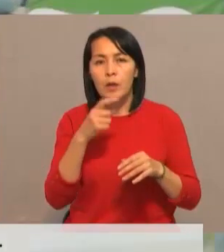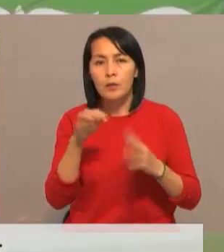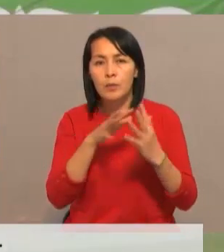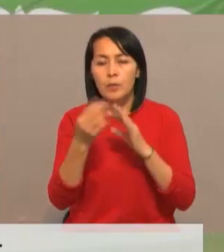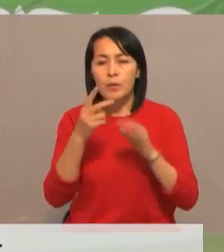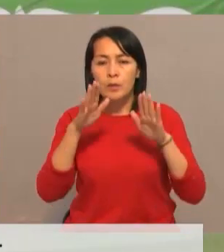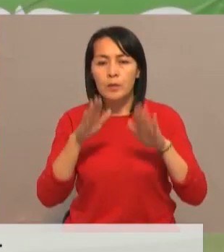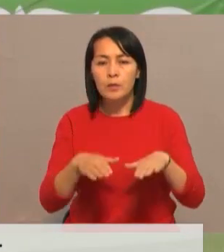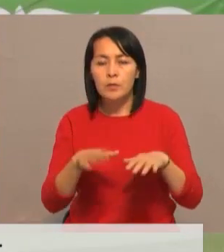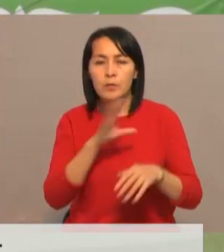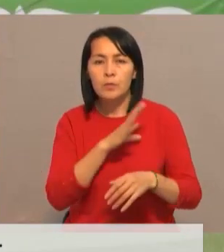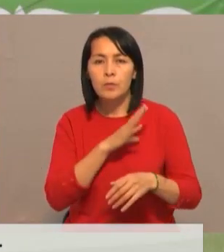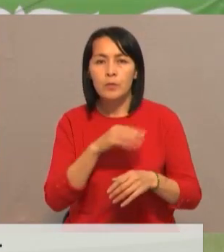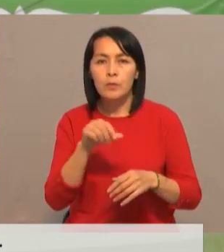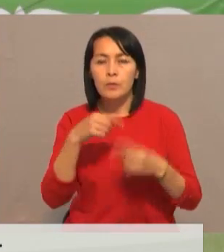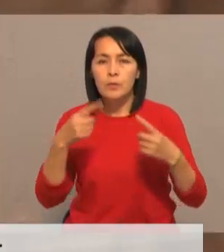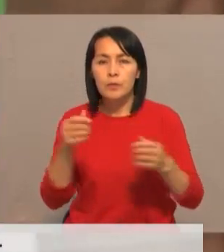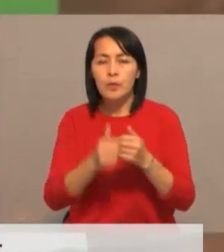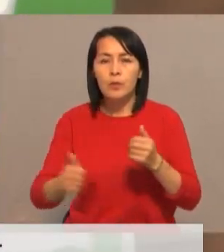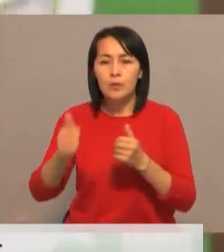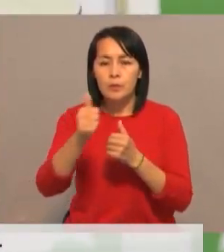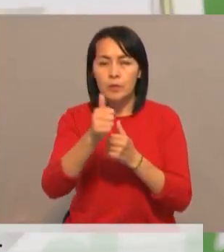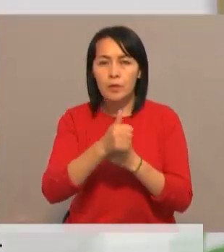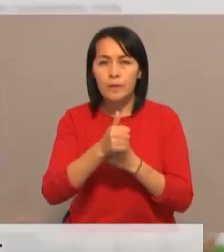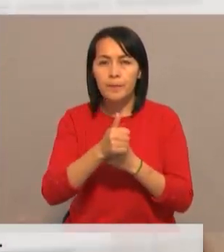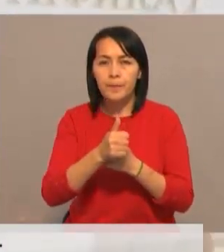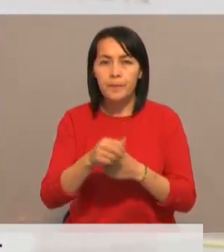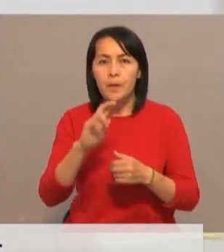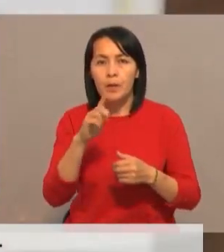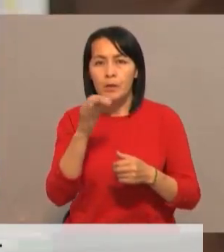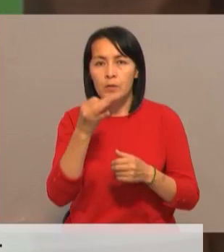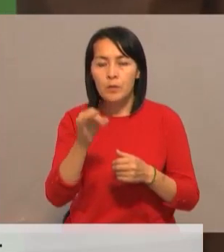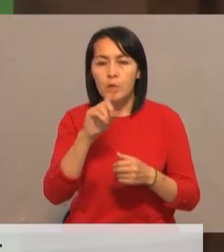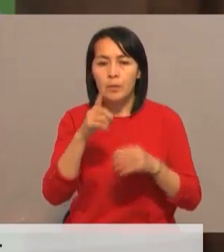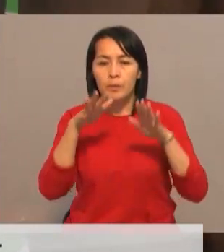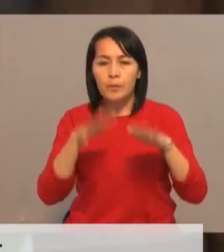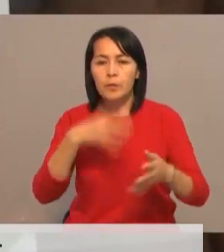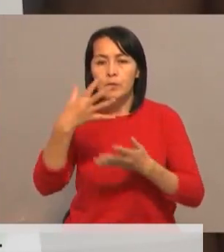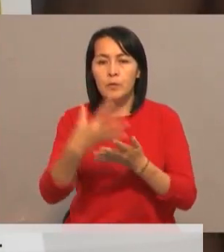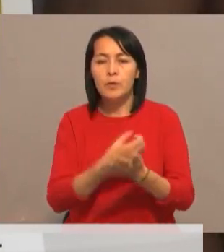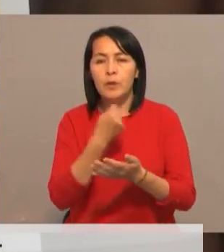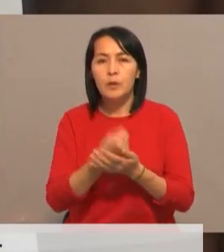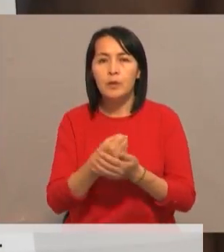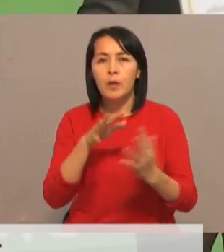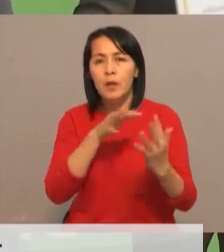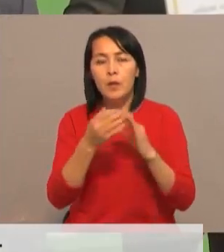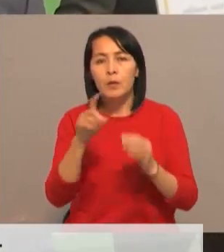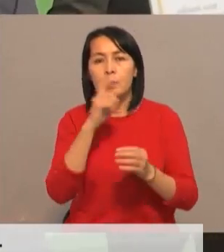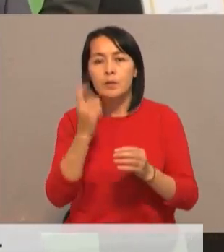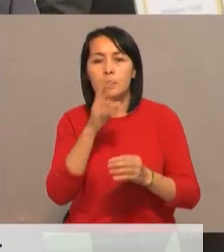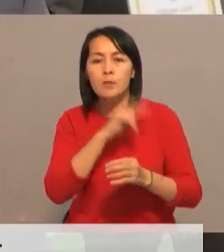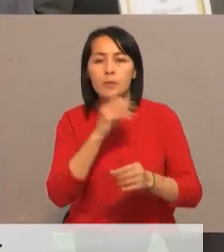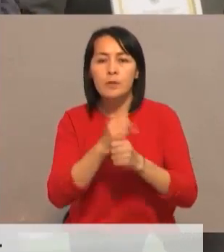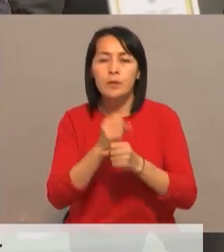округі 2-ші орыннан көрінді. Өзгелерден оқ бойы озық шыққан көксарайлықтар 1-ші орынға ие болды. Ауыл шаруашылығы